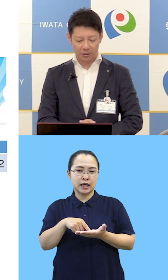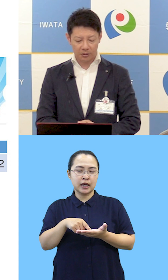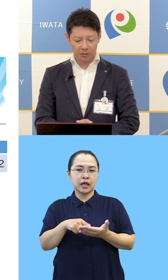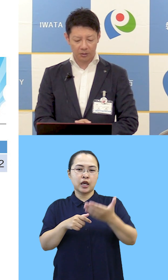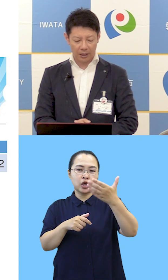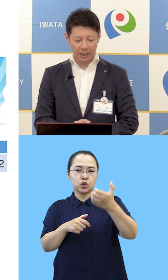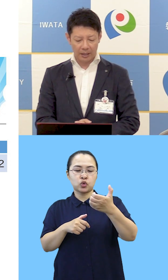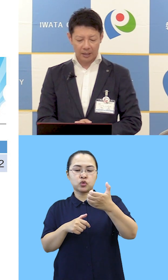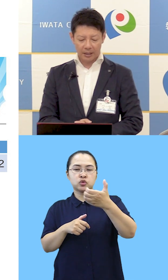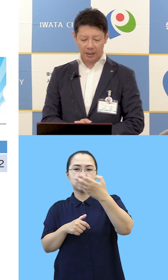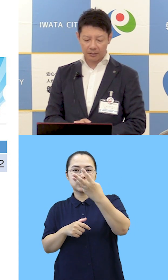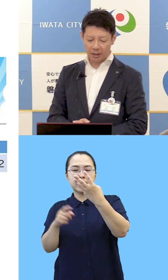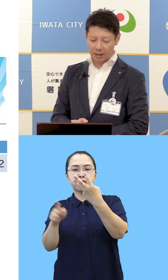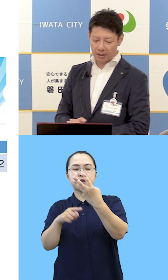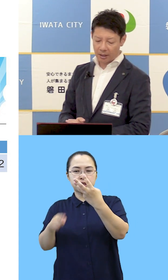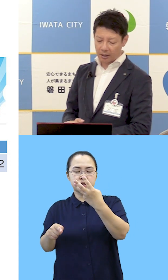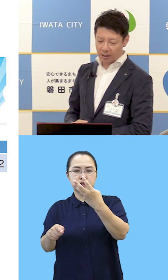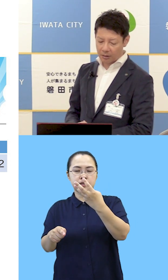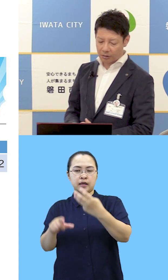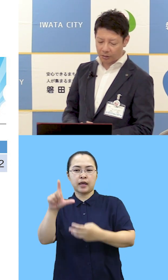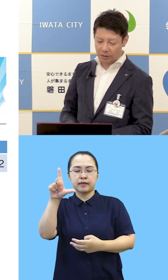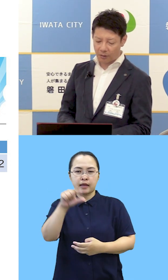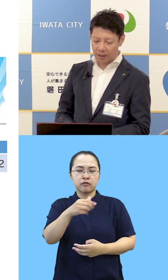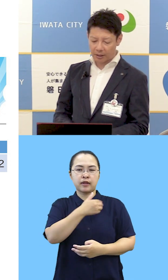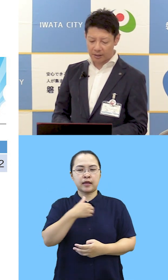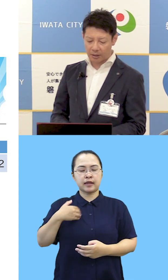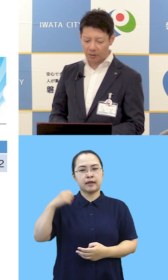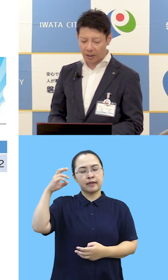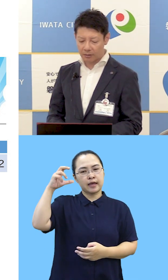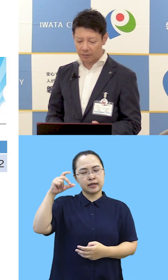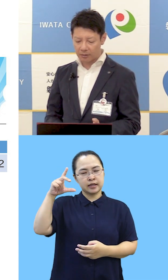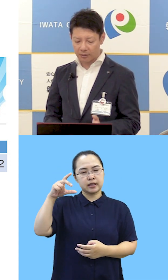人ということで、削減できた電力消費量は